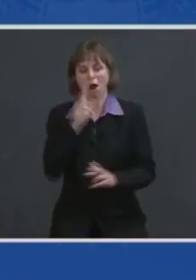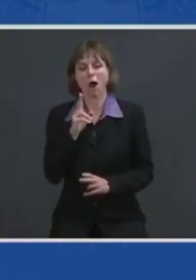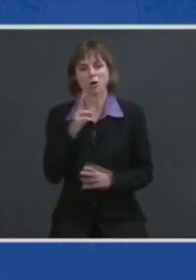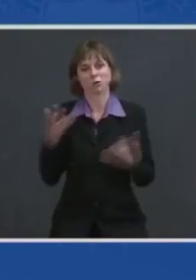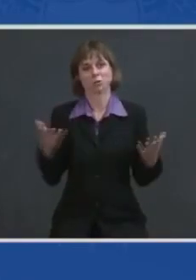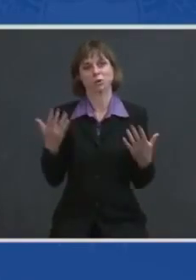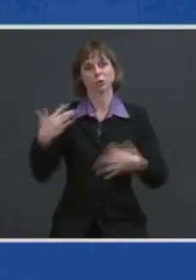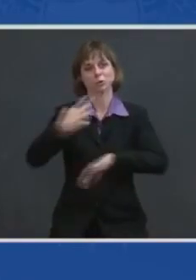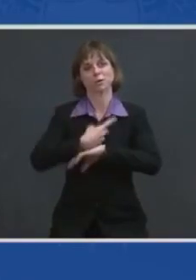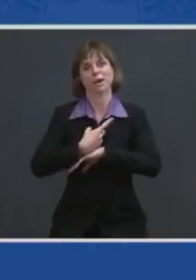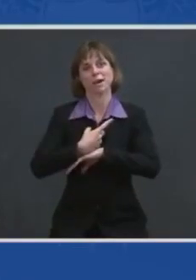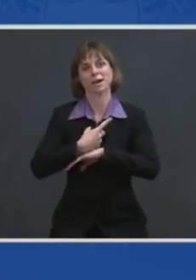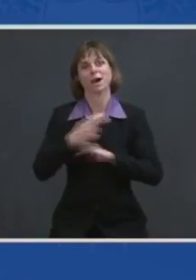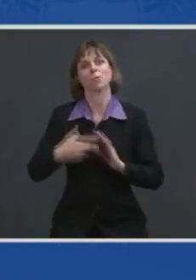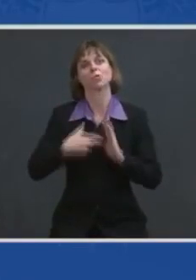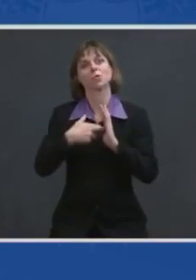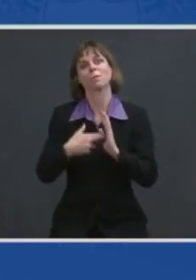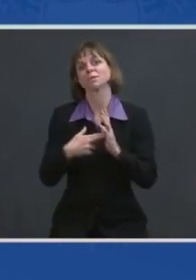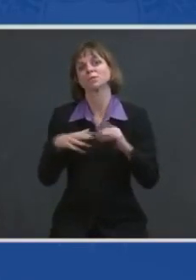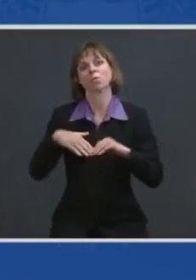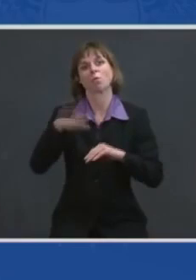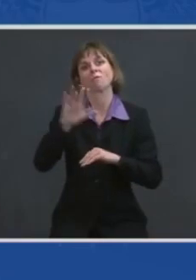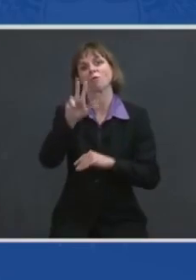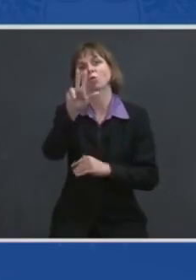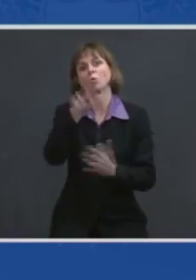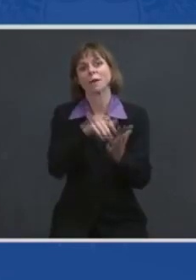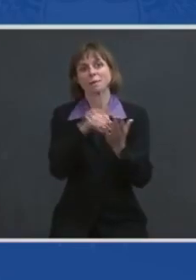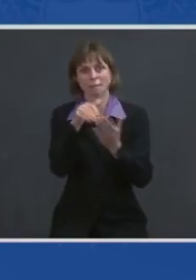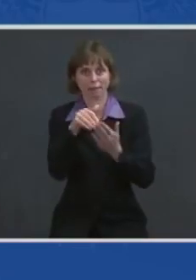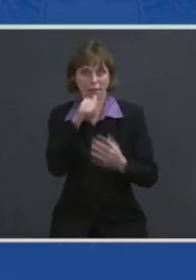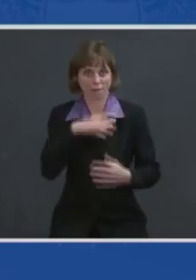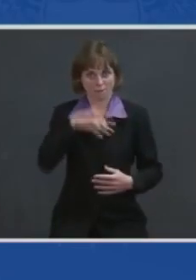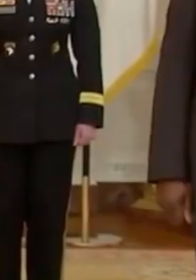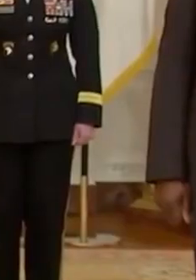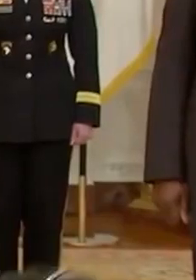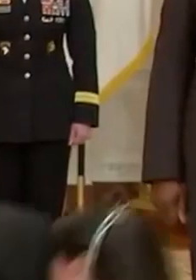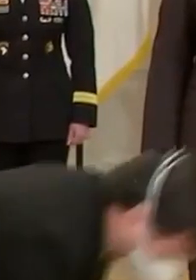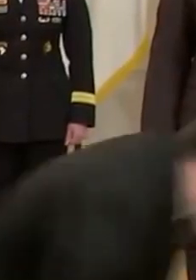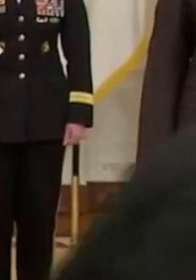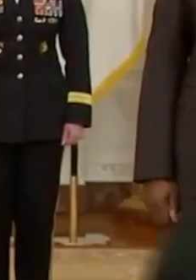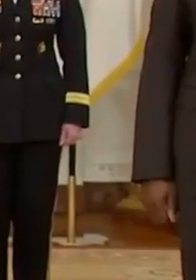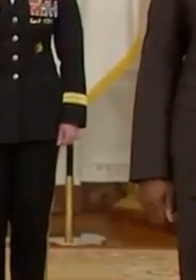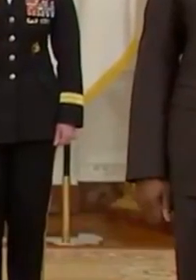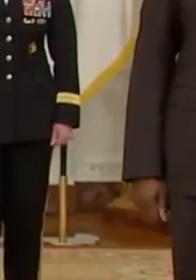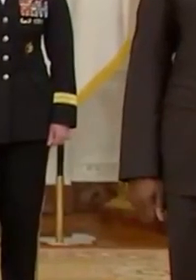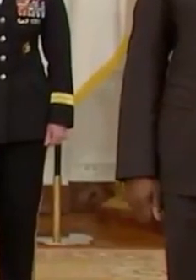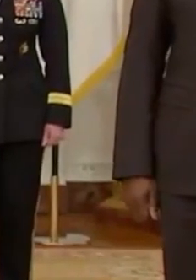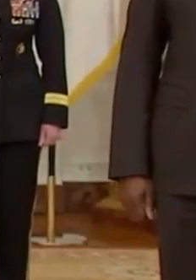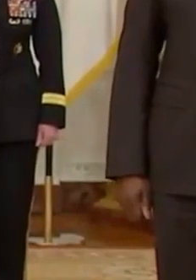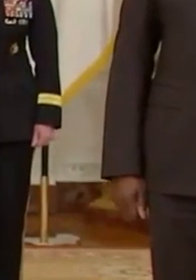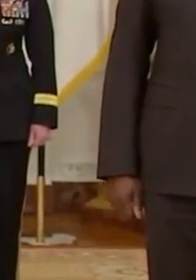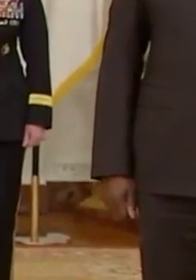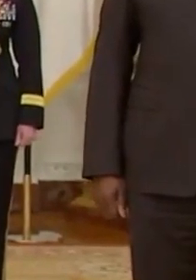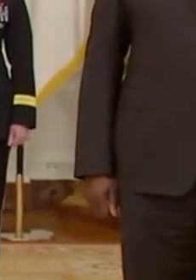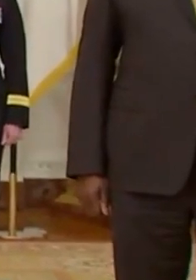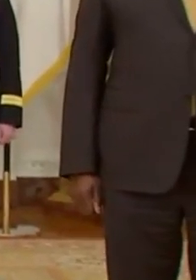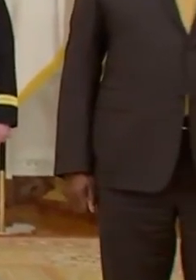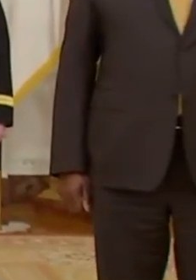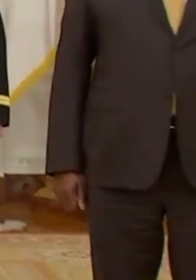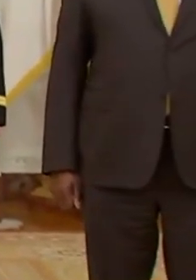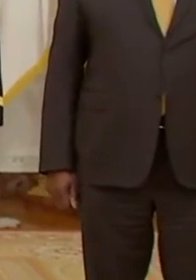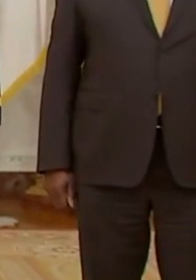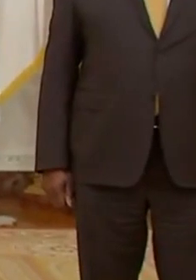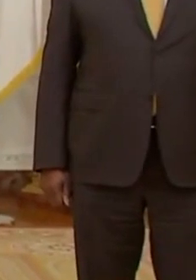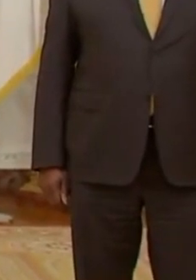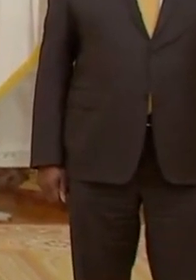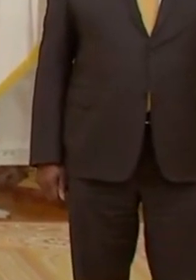美国总统拜登、副总统贺锦丽与国防部长奥斯汀八号在白宫召开记者会。不过，拜登在致辞时疑似忘了国防部长的名字，